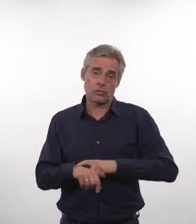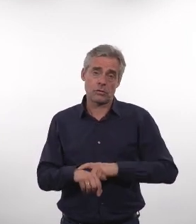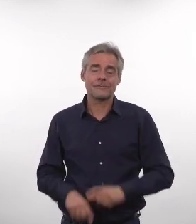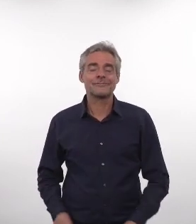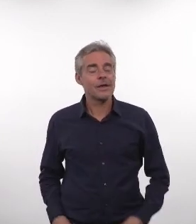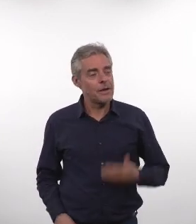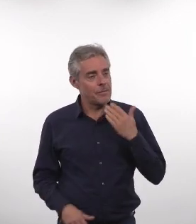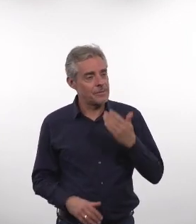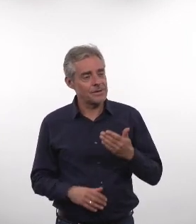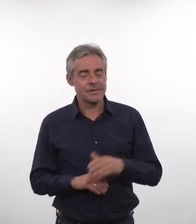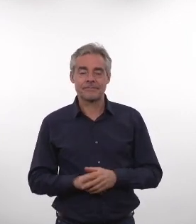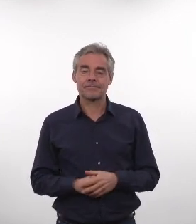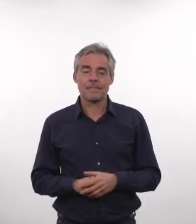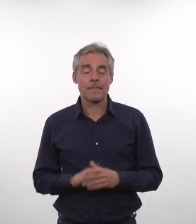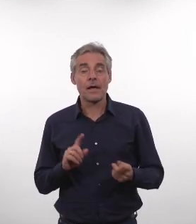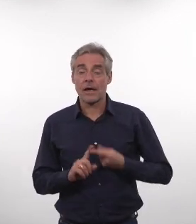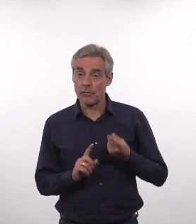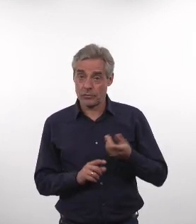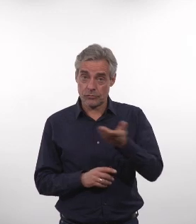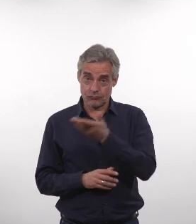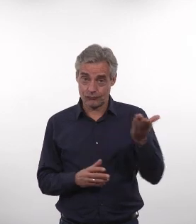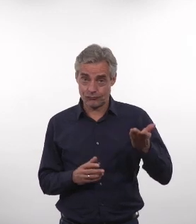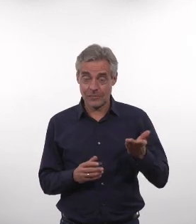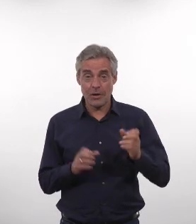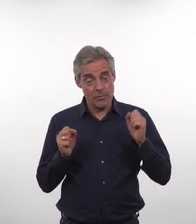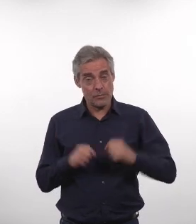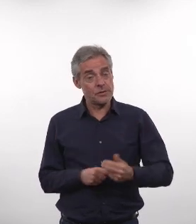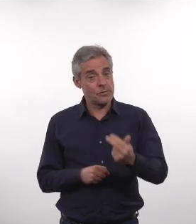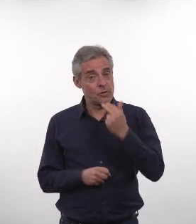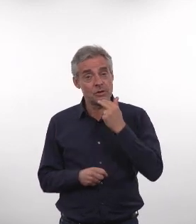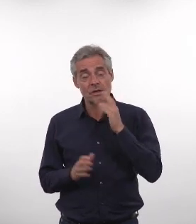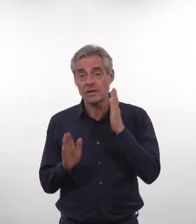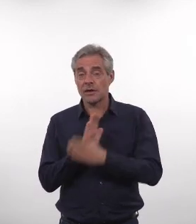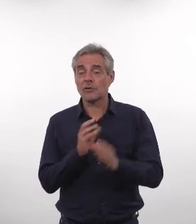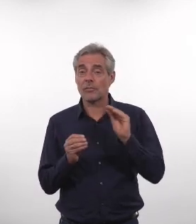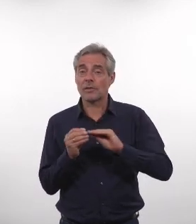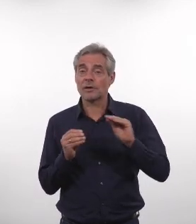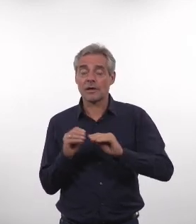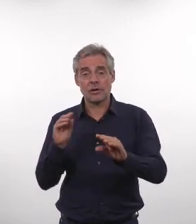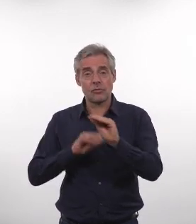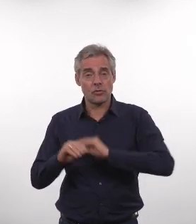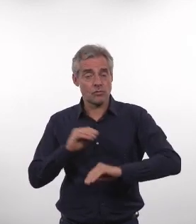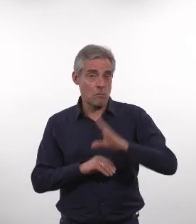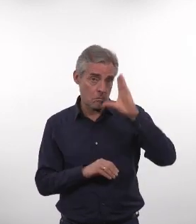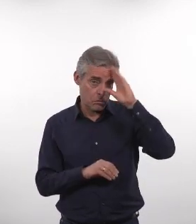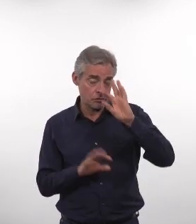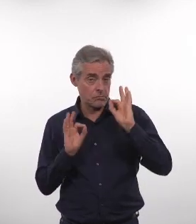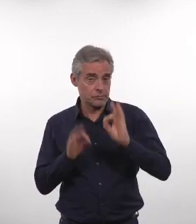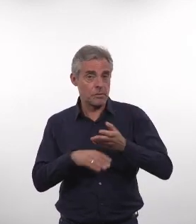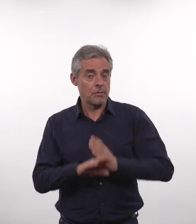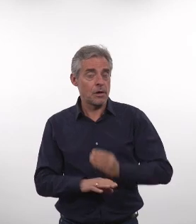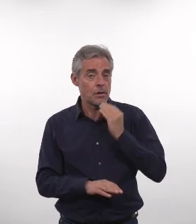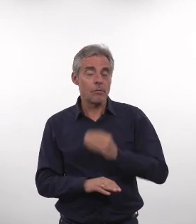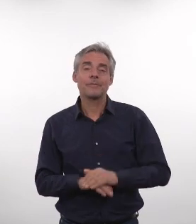Très bien, merci pour cette précision. C'est important de préciser qu'on peut utiliser directement ce matériel professionnel dès le départ. Nous avons